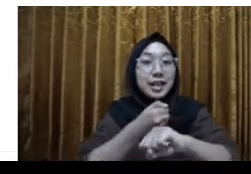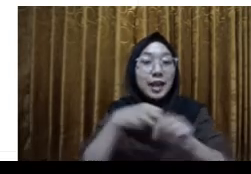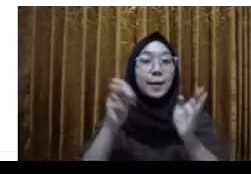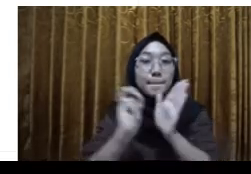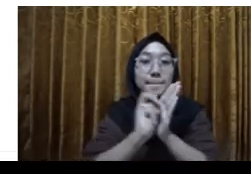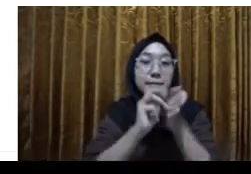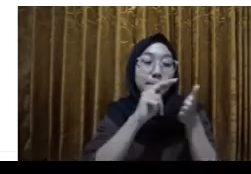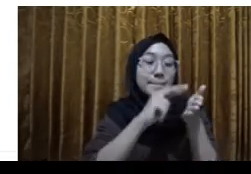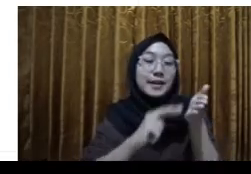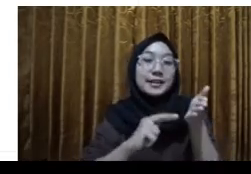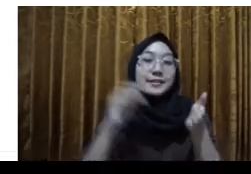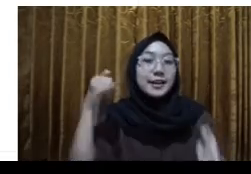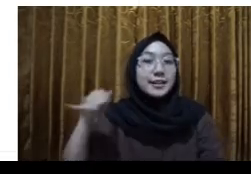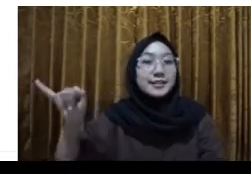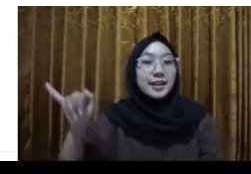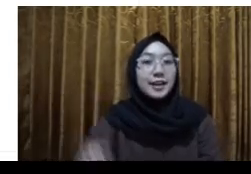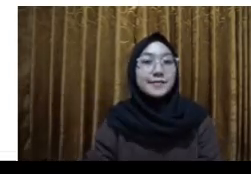dalam Microsoft Word.